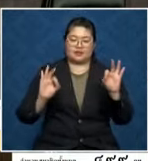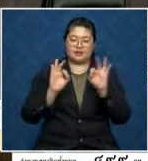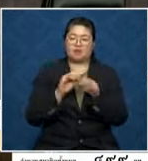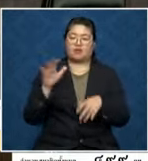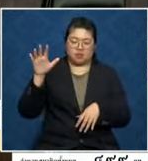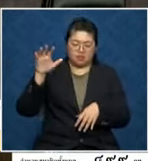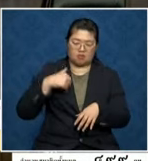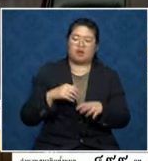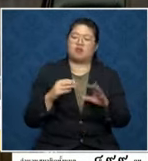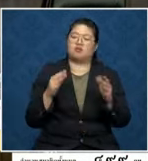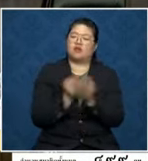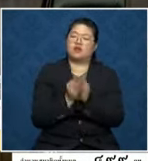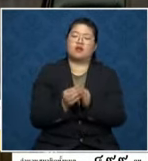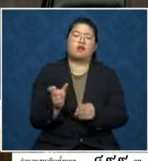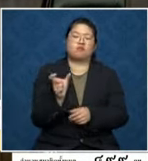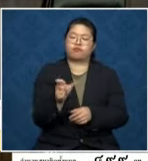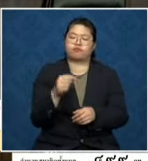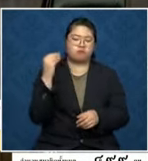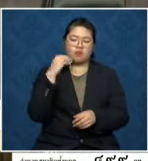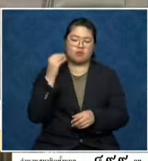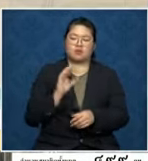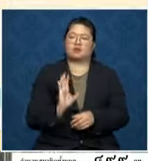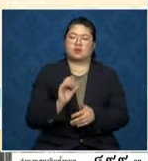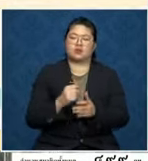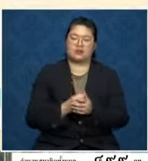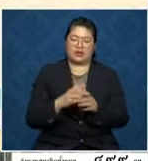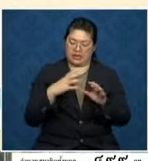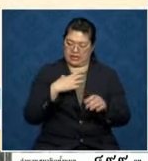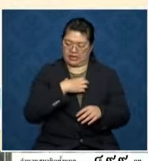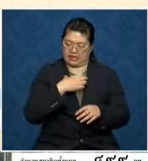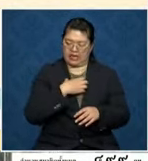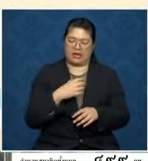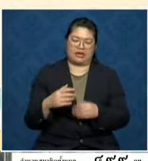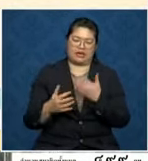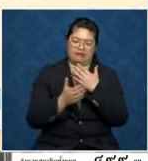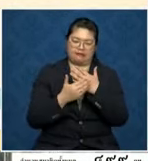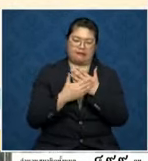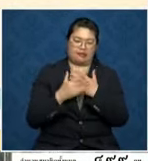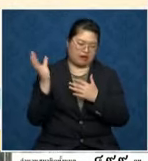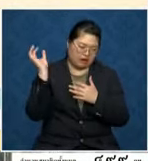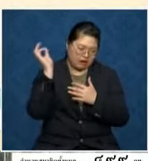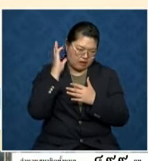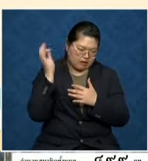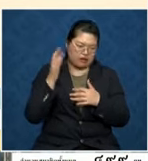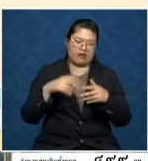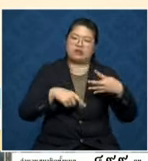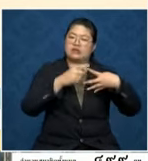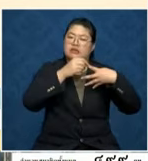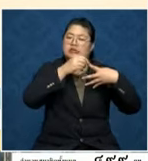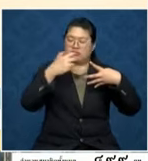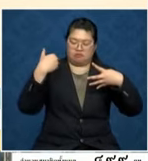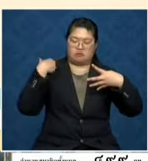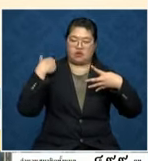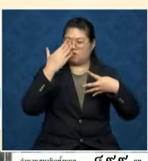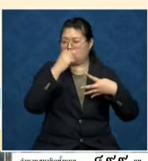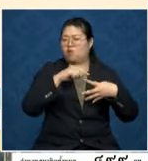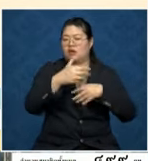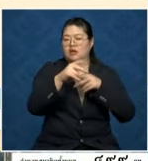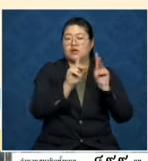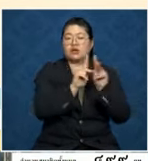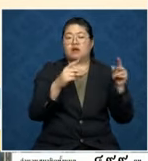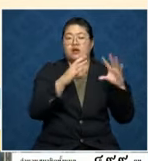บ่อยให้มาโหวตลงมติหน้าที่จะมีสัญญาณดังอยู่ที่ชั้น4เพราะส่วนใหญ่กรรมาธิการจะประชุมอยู่